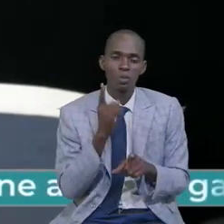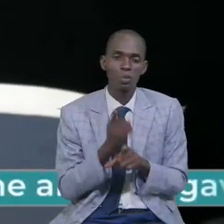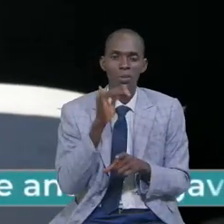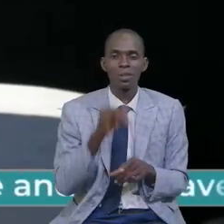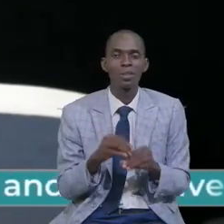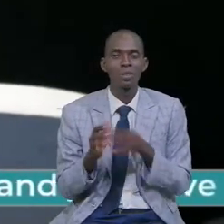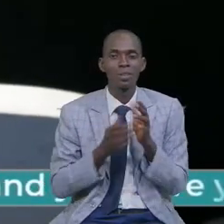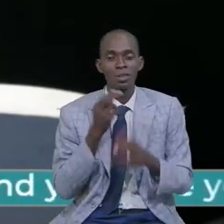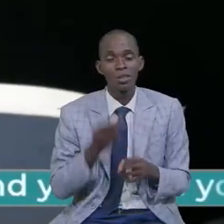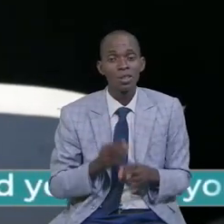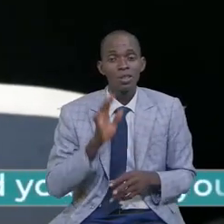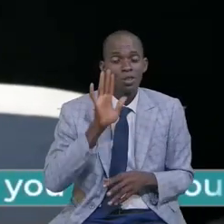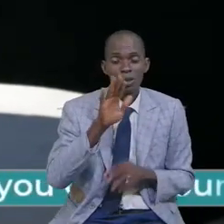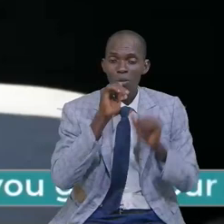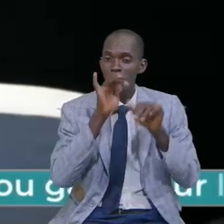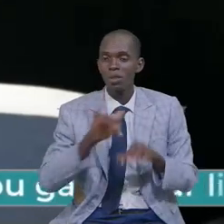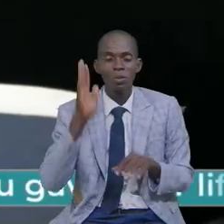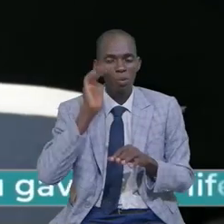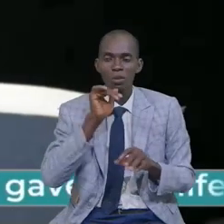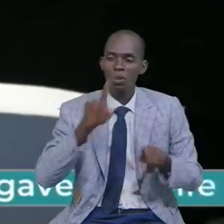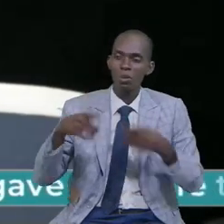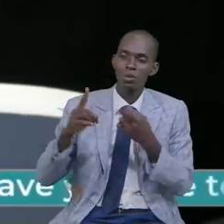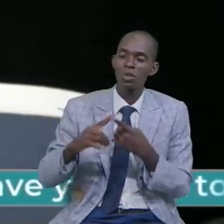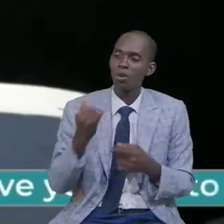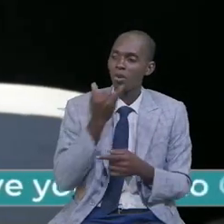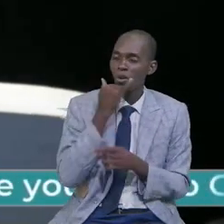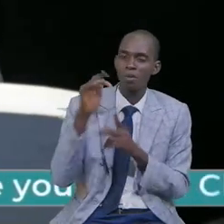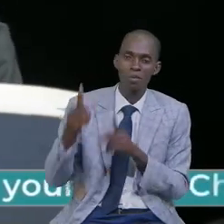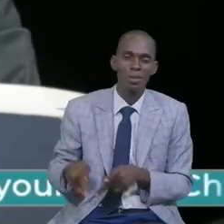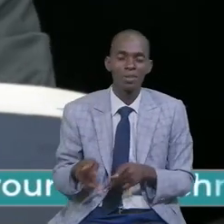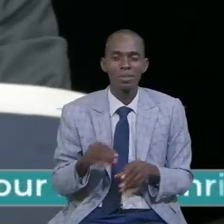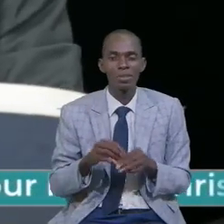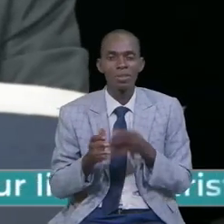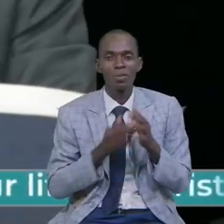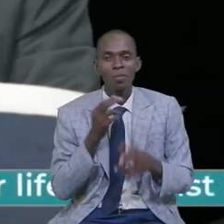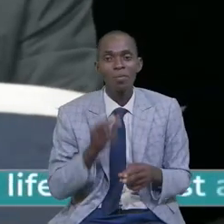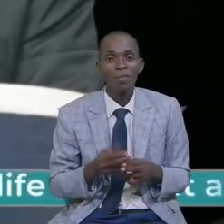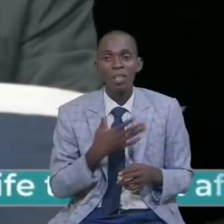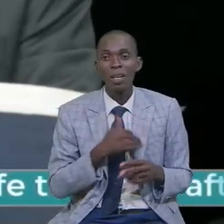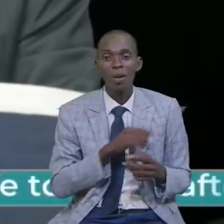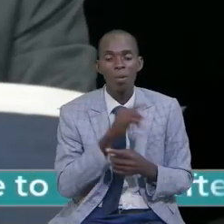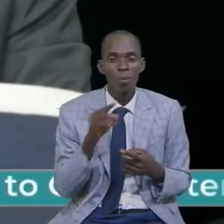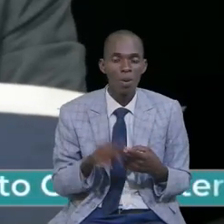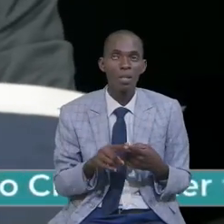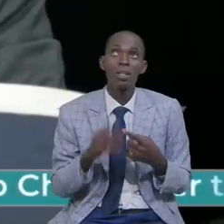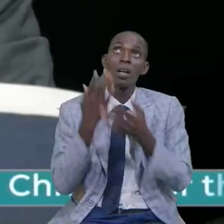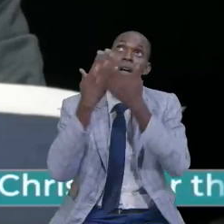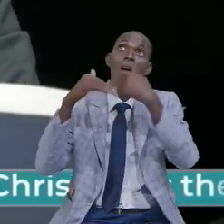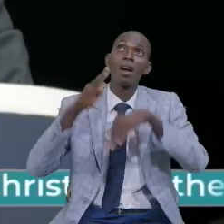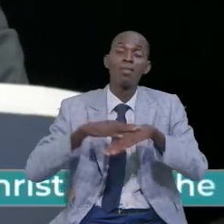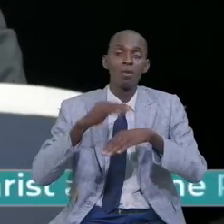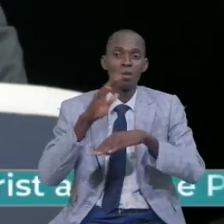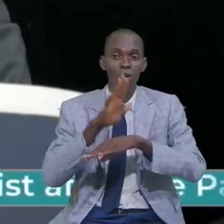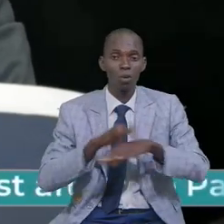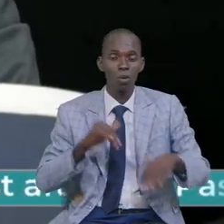Vos bénédictions n'iront pas à une fausse adresse. Et quand le ciel vous appelle, les bénédictions de Dieu